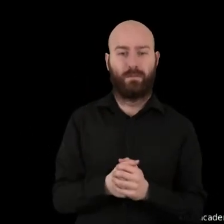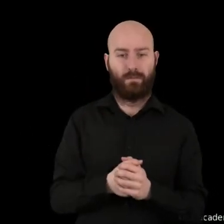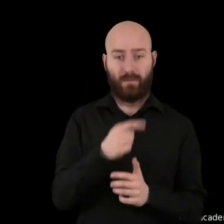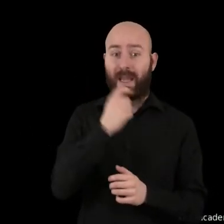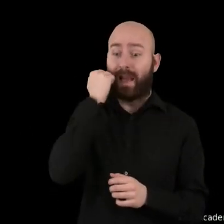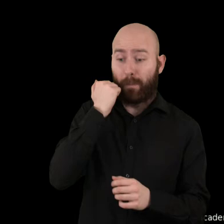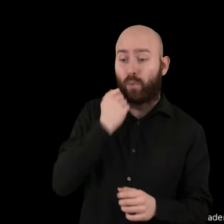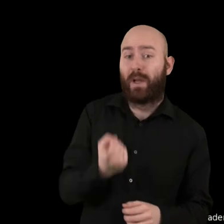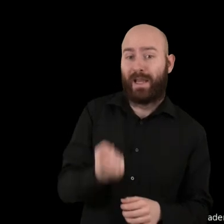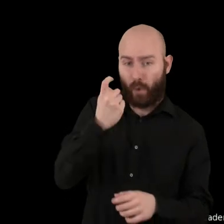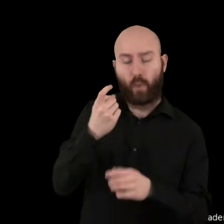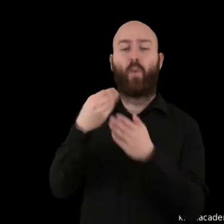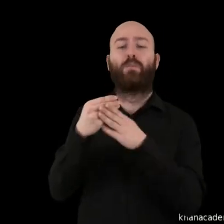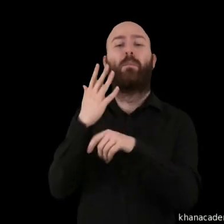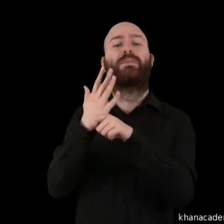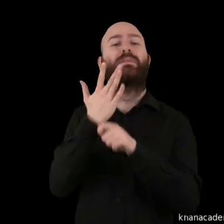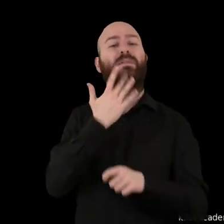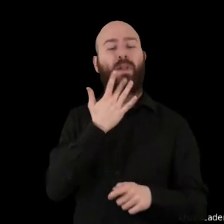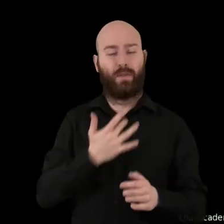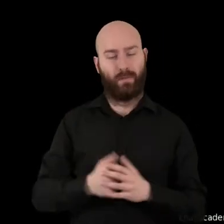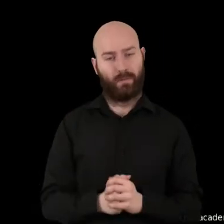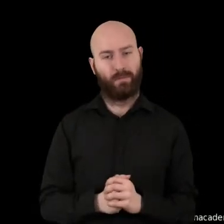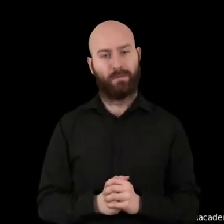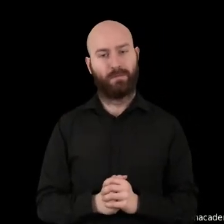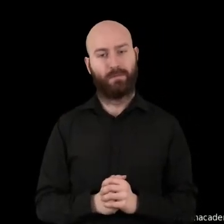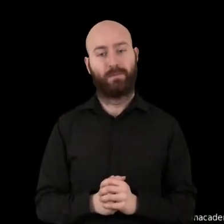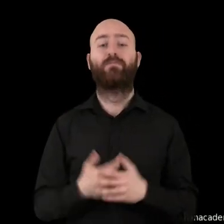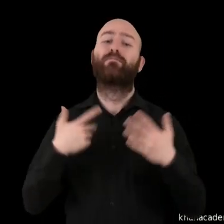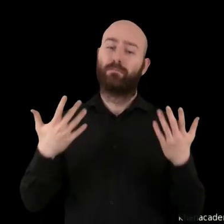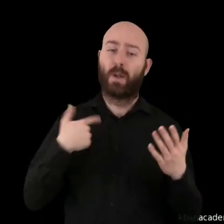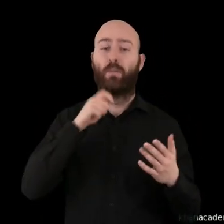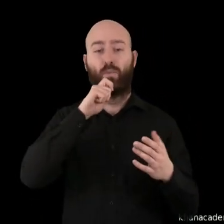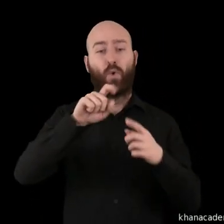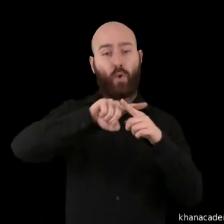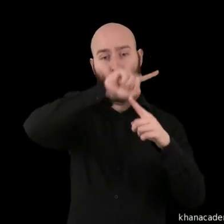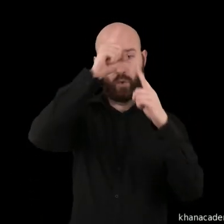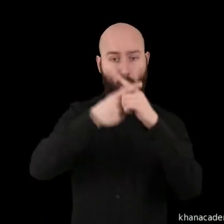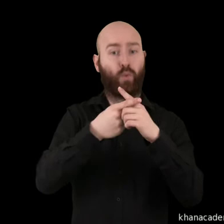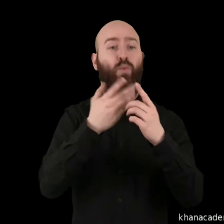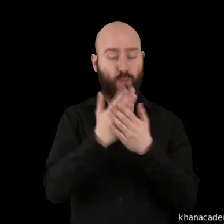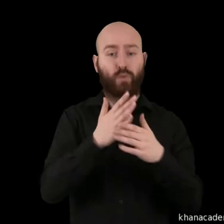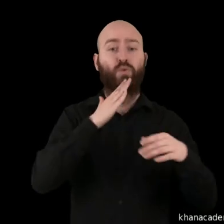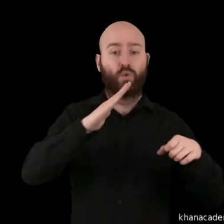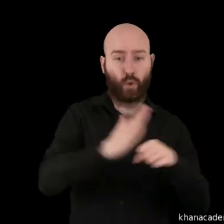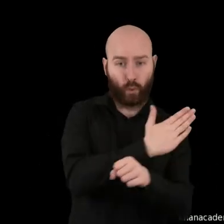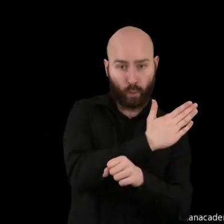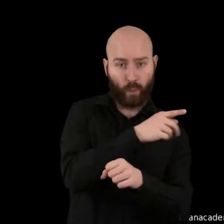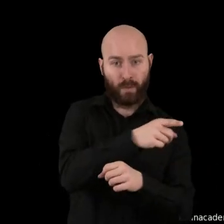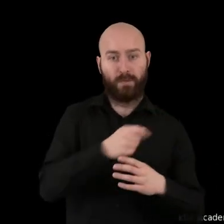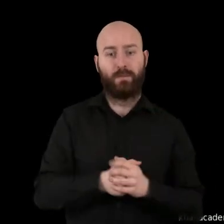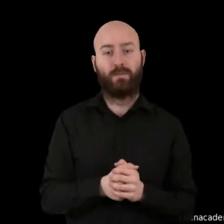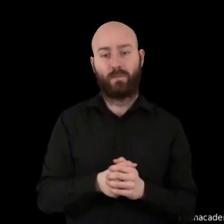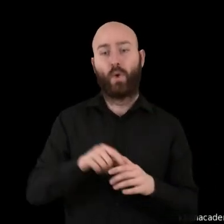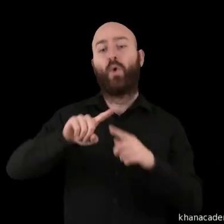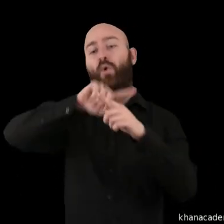Zapiszę. 50 centów za funt. Powiedzmy, że pierwszy rok minął,